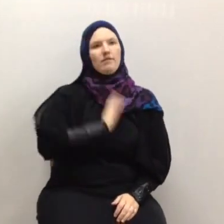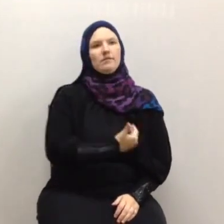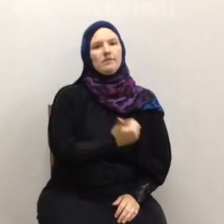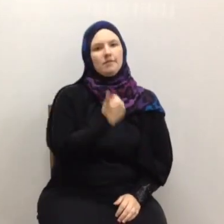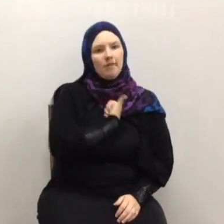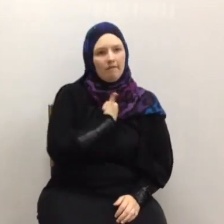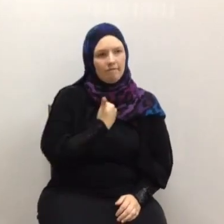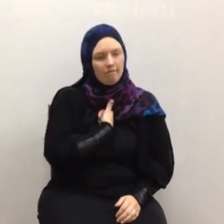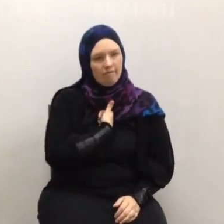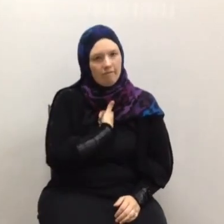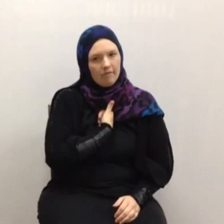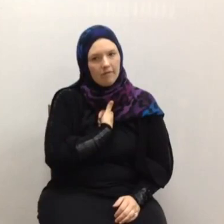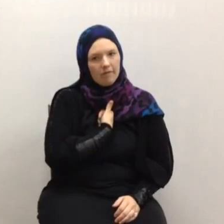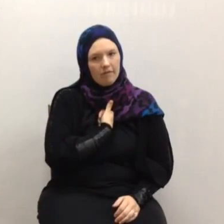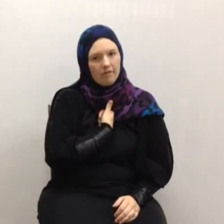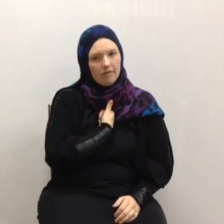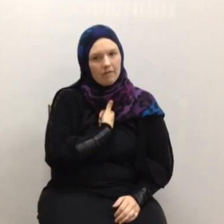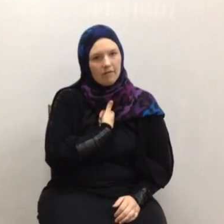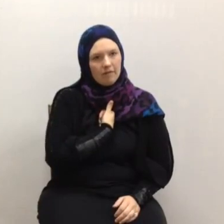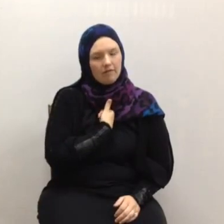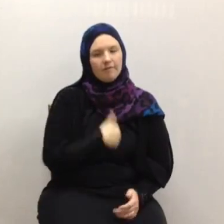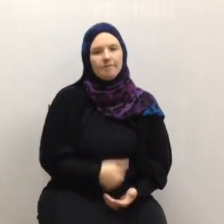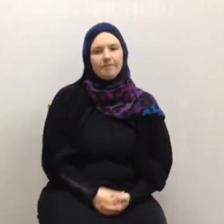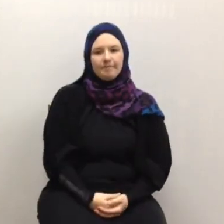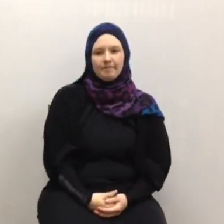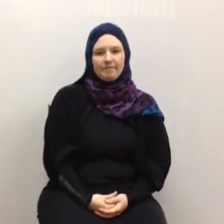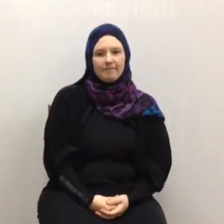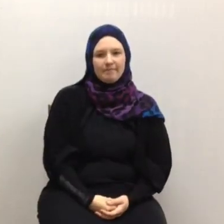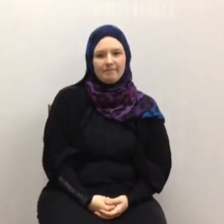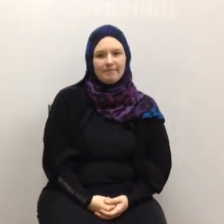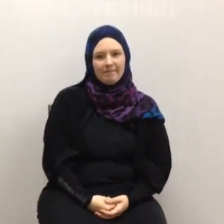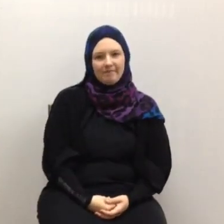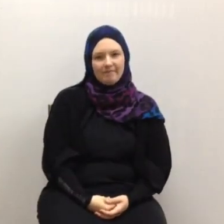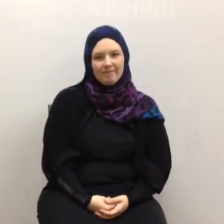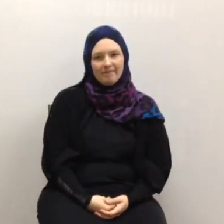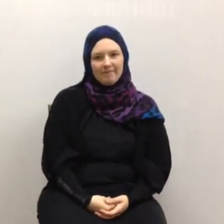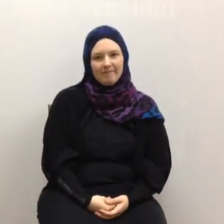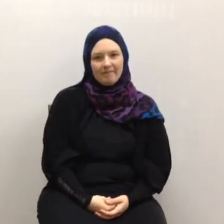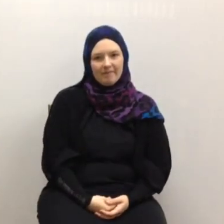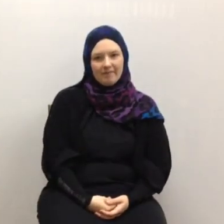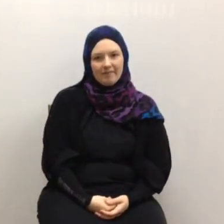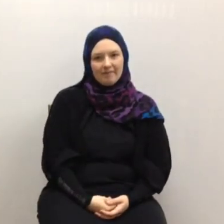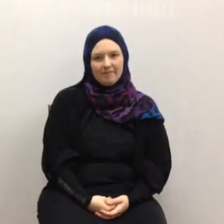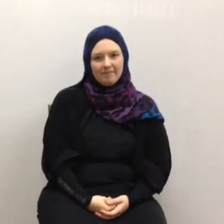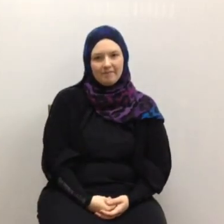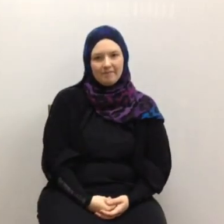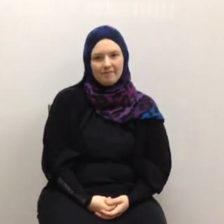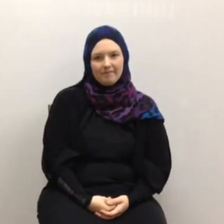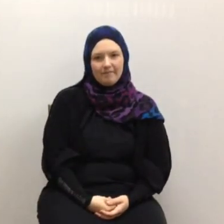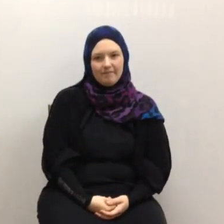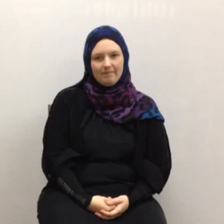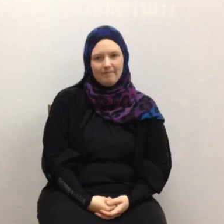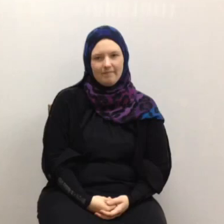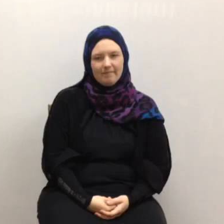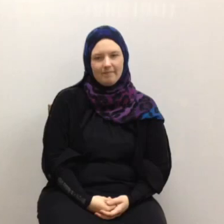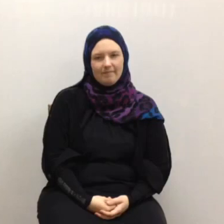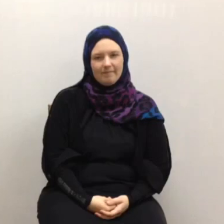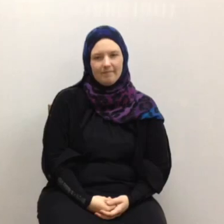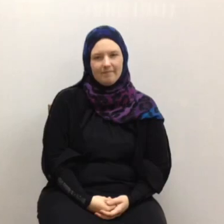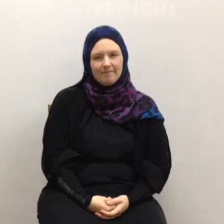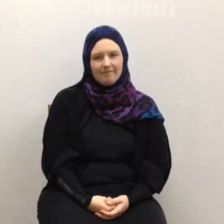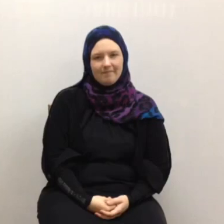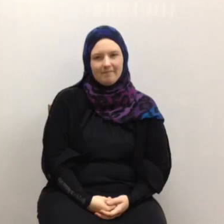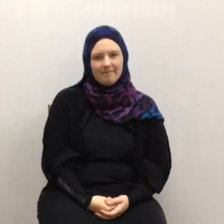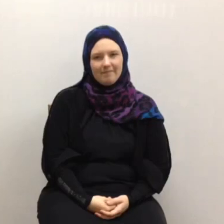فَلِنَفْسِهِ وَمَنْ عَمِيَ فَعَلَيْهَا. He who follows the guidance,